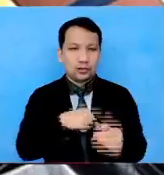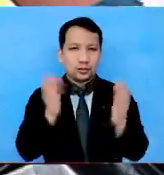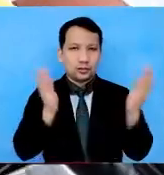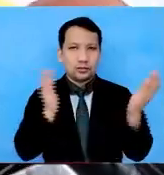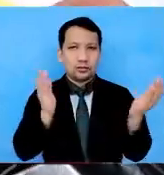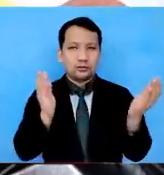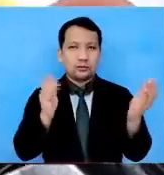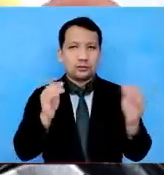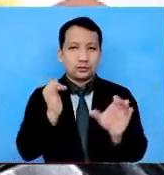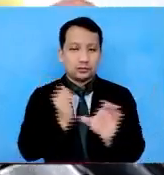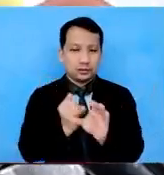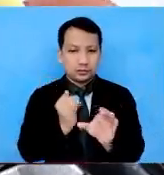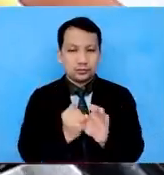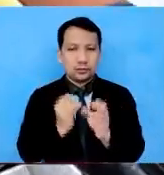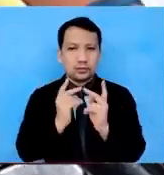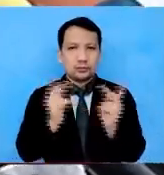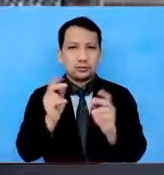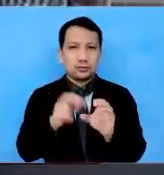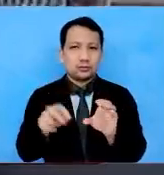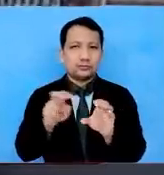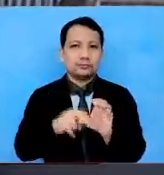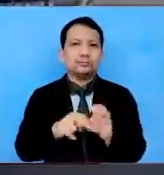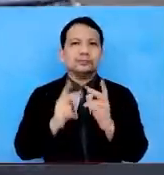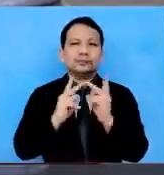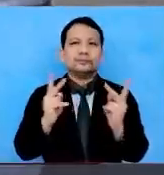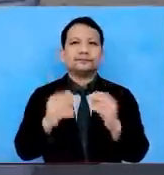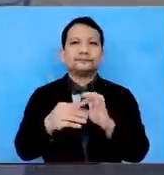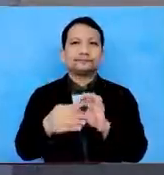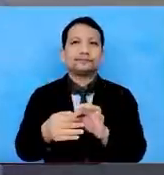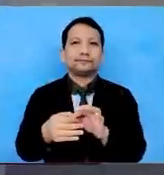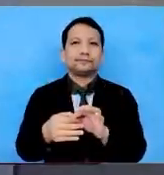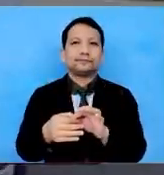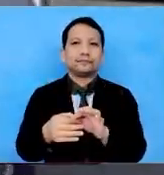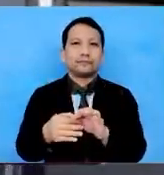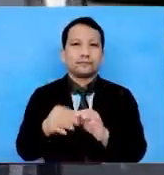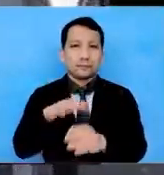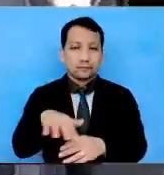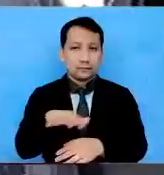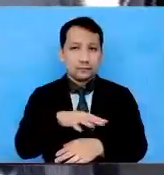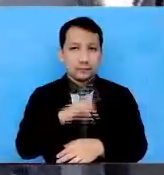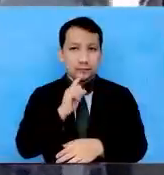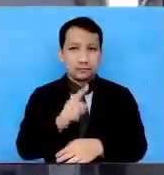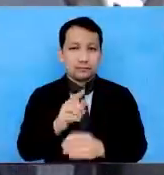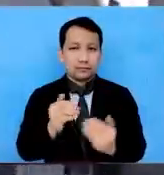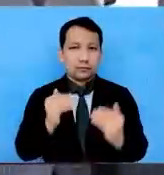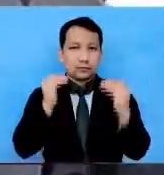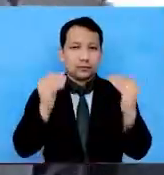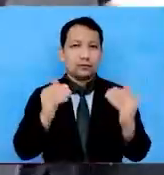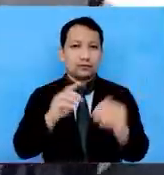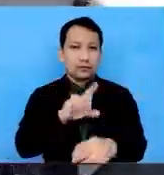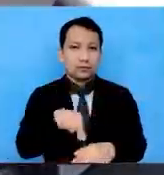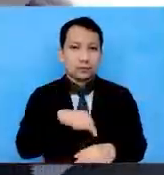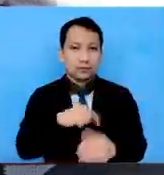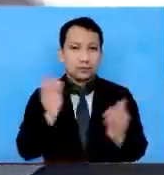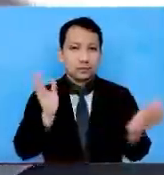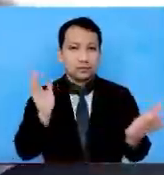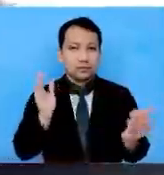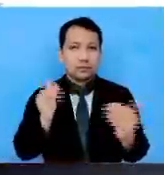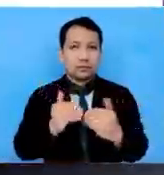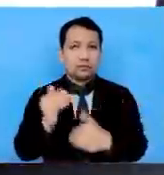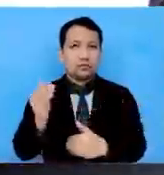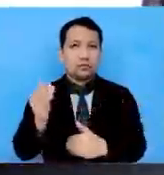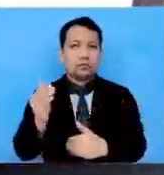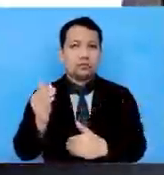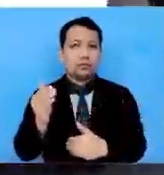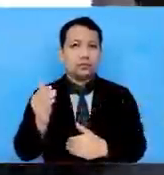po for our passengers, for the riding public, and as well as to uplift po the quality of service